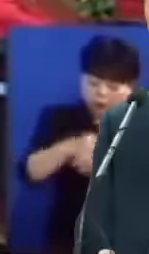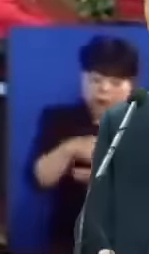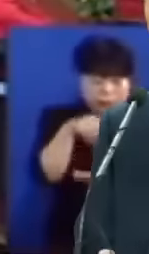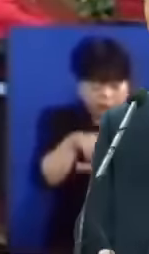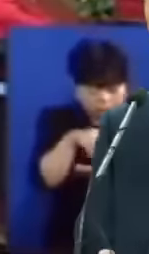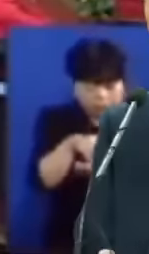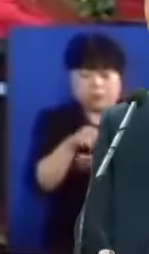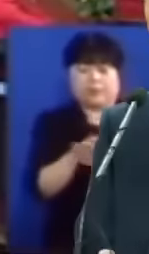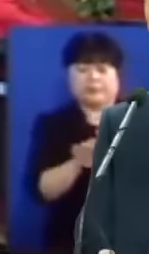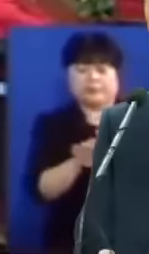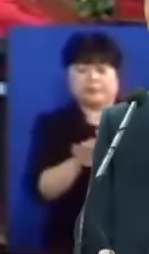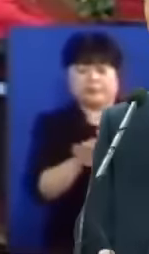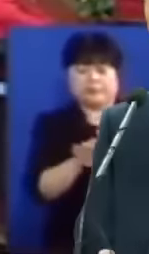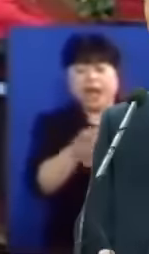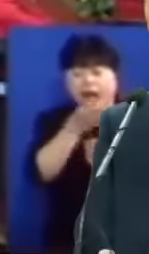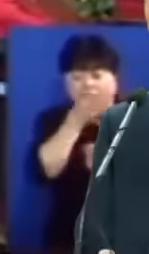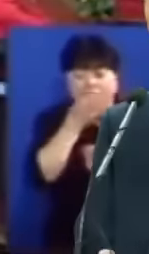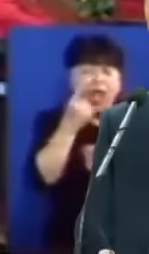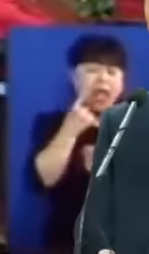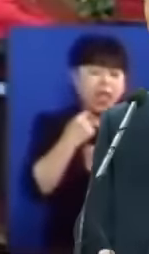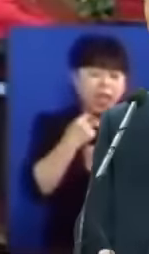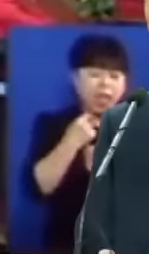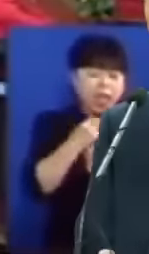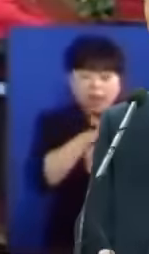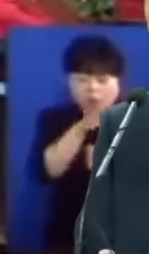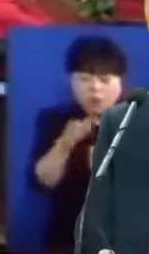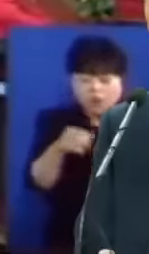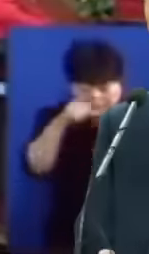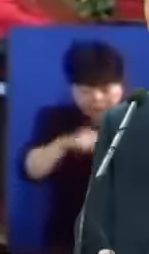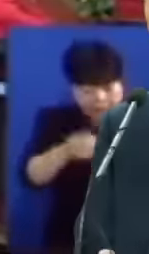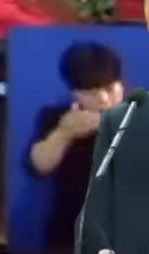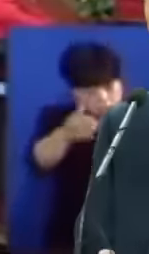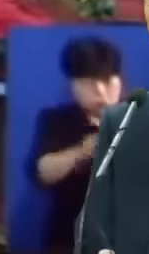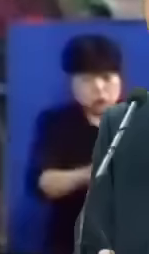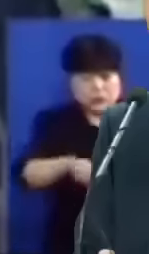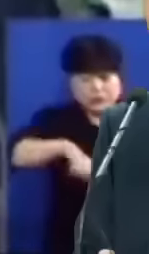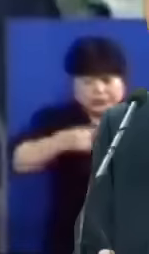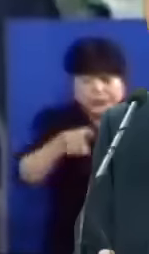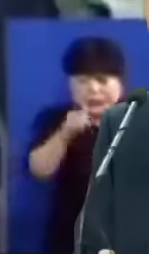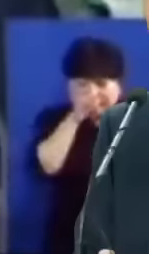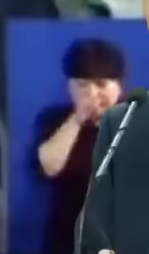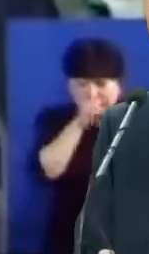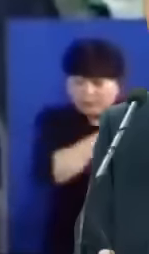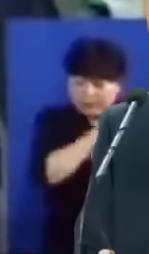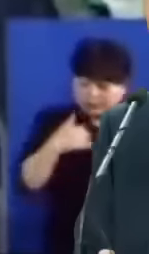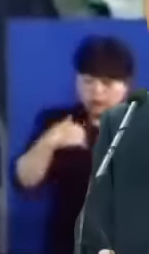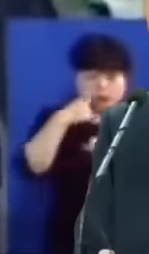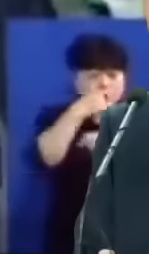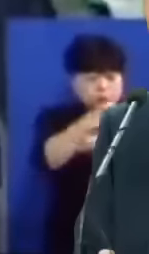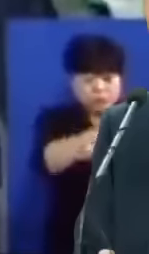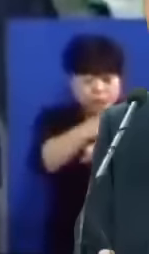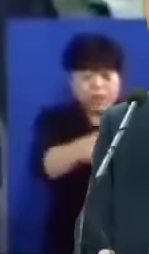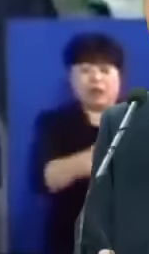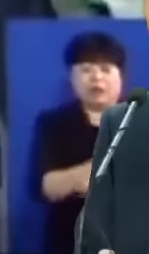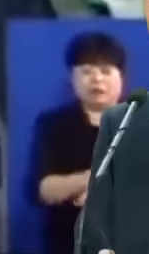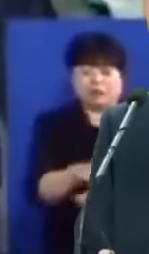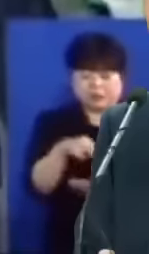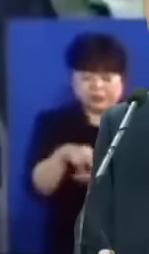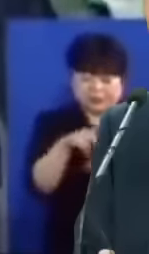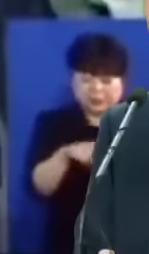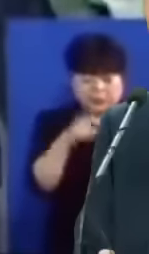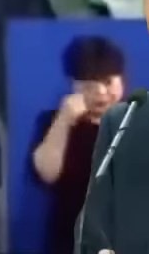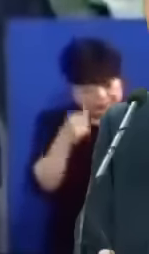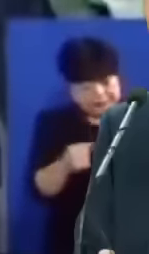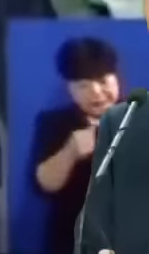되는 것입니다. 욕심과 탐심이 우리를 망칩니다. 자기 있는 것으로 만족하고 분수를 따라